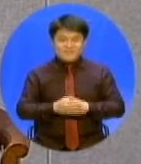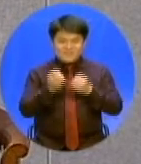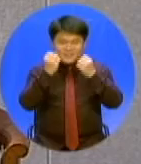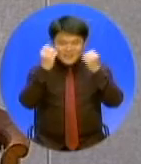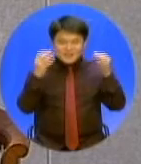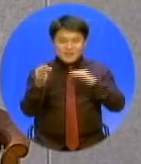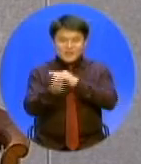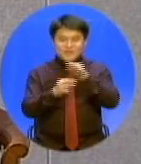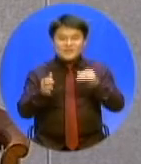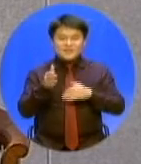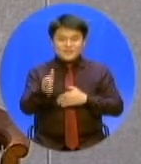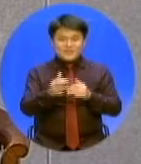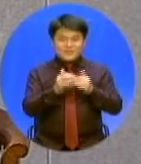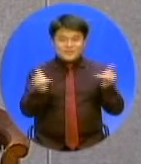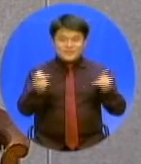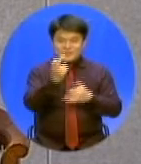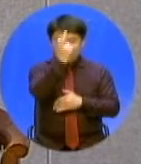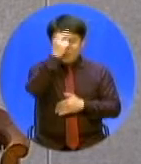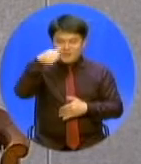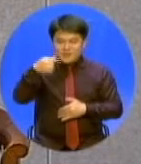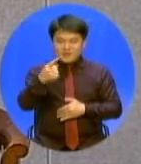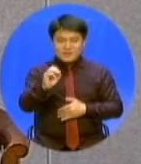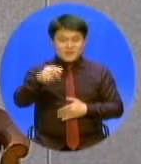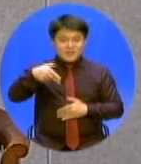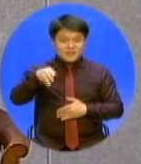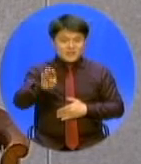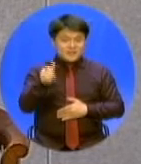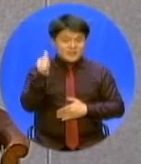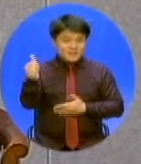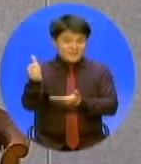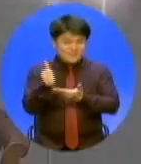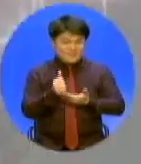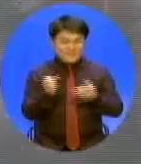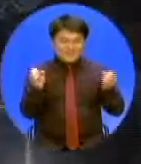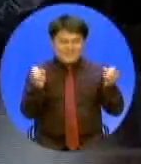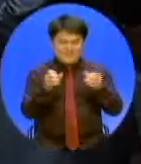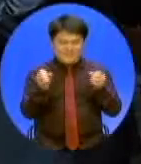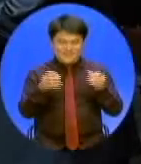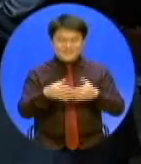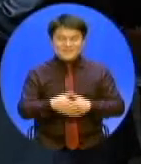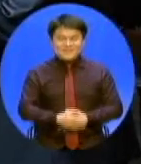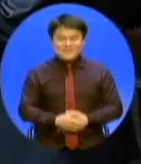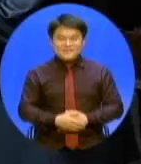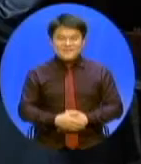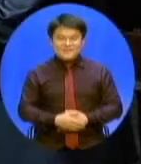희망 경영인 최흥집 대표님을 모시고 이야기 나눠보겠습니다.